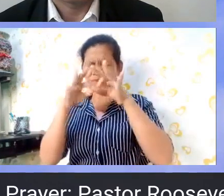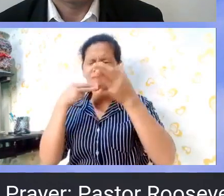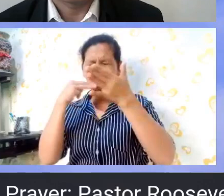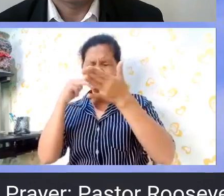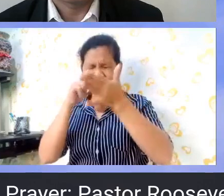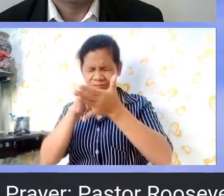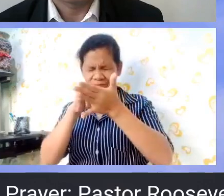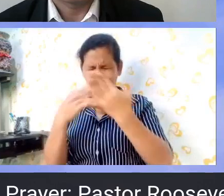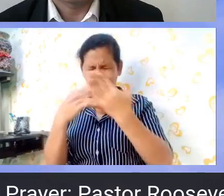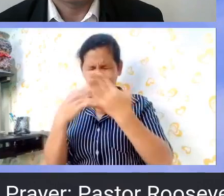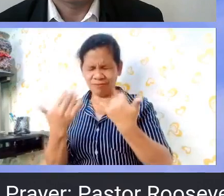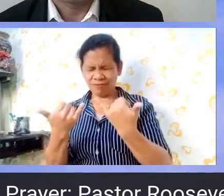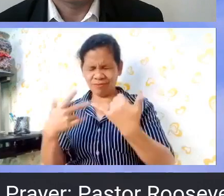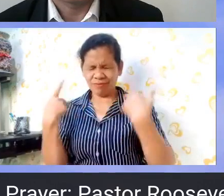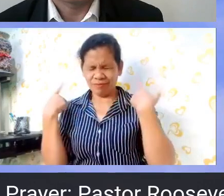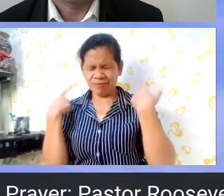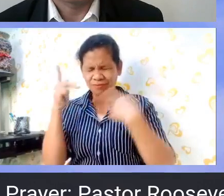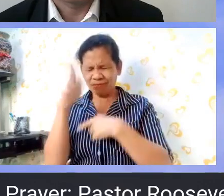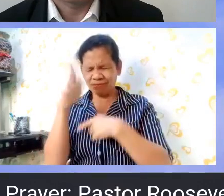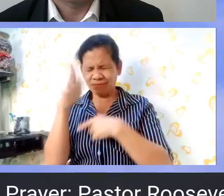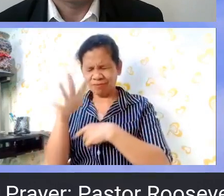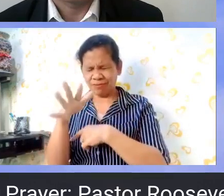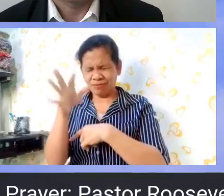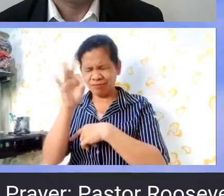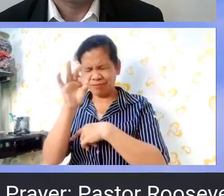Narito si Pastor Dalida, ang inyong lingkod.